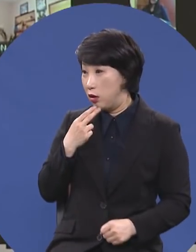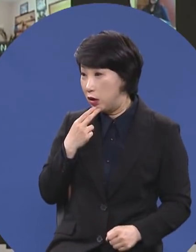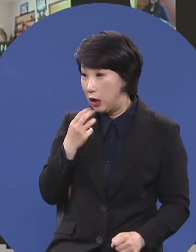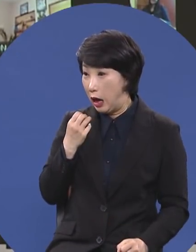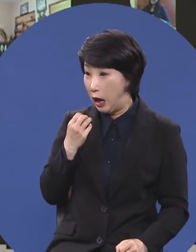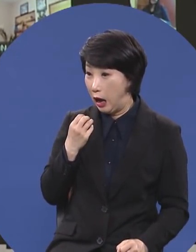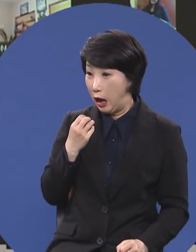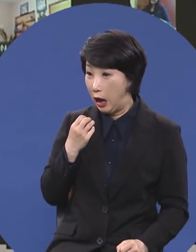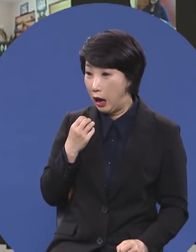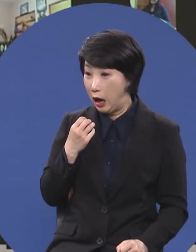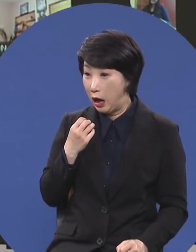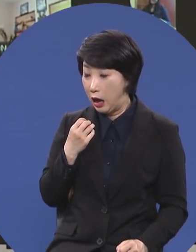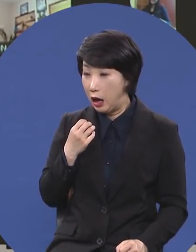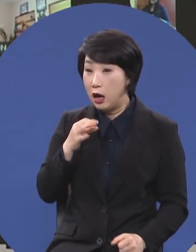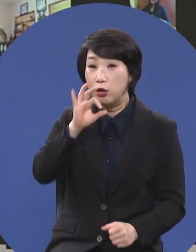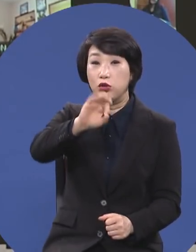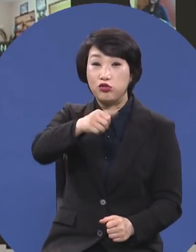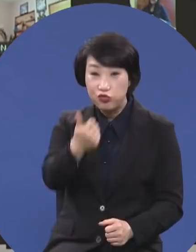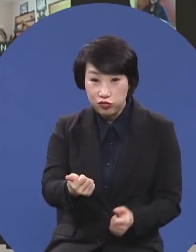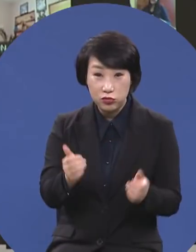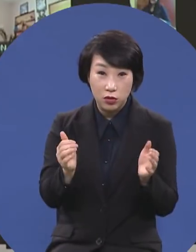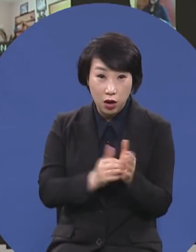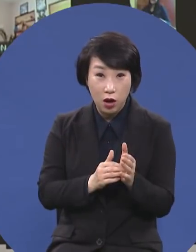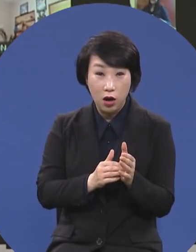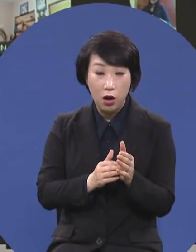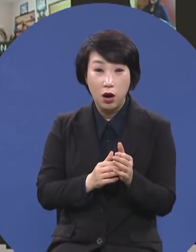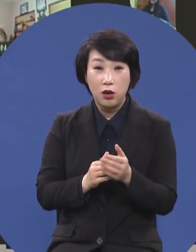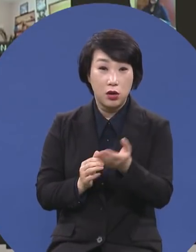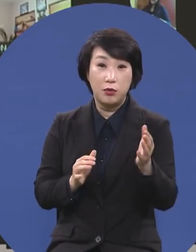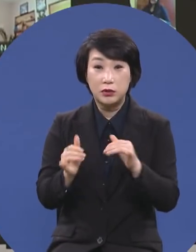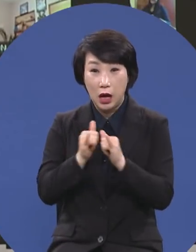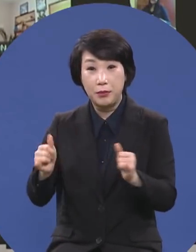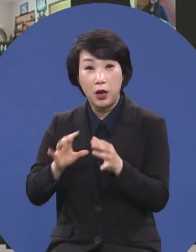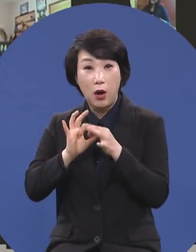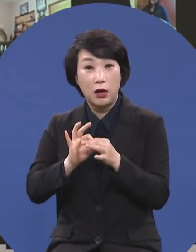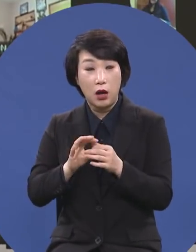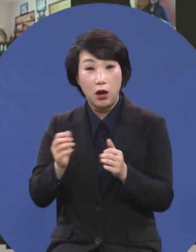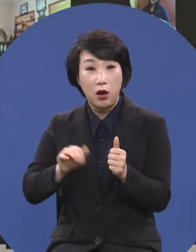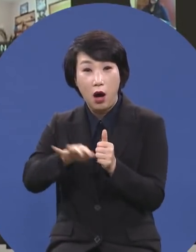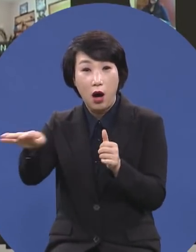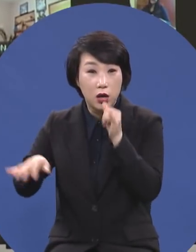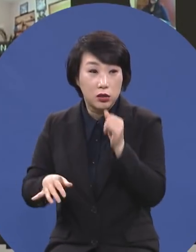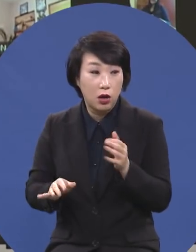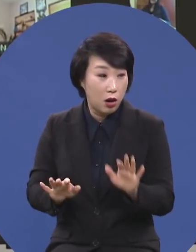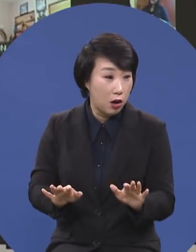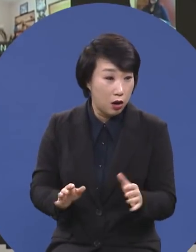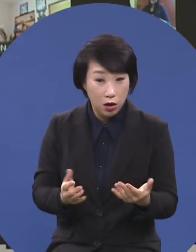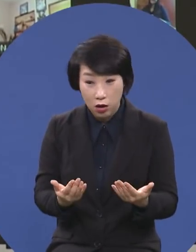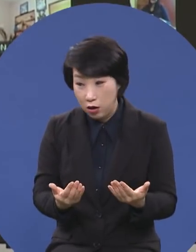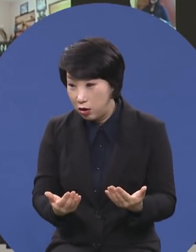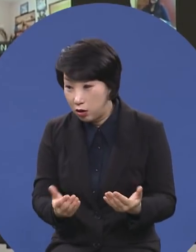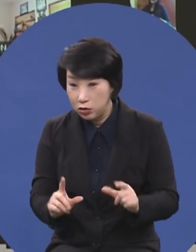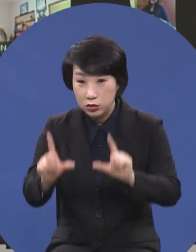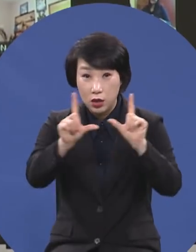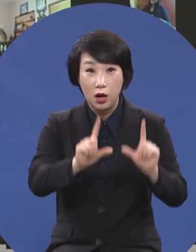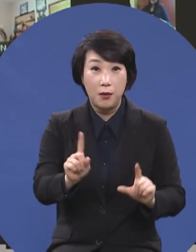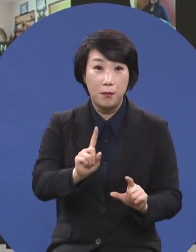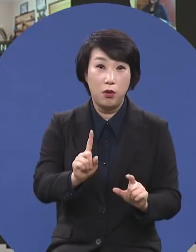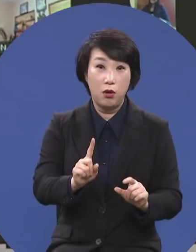완전히 경제적 고립, 이 사람과의 관계의 고립, 자기 삶 속에